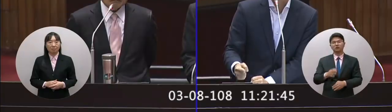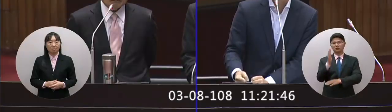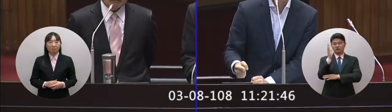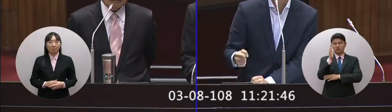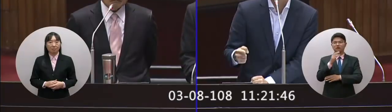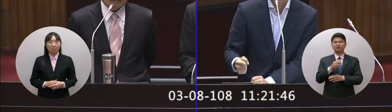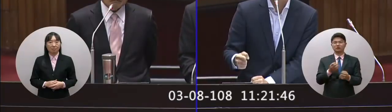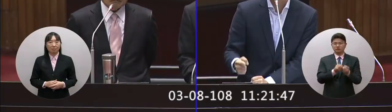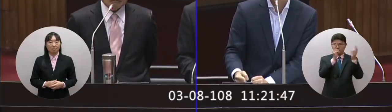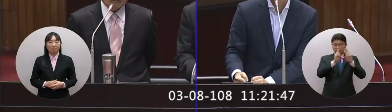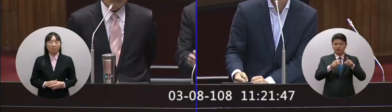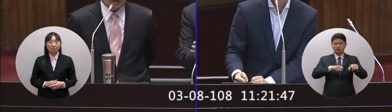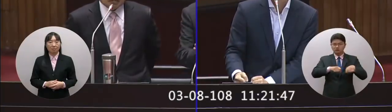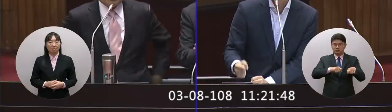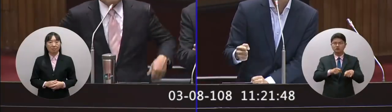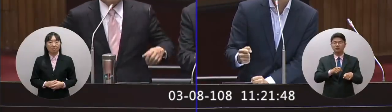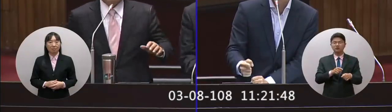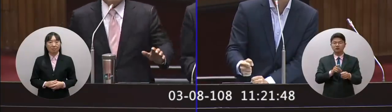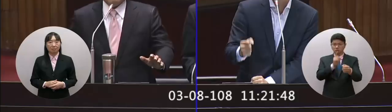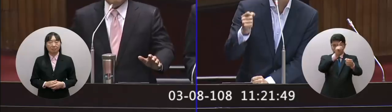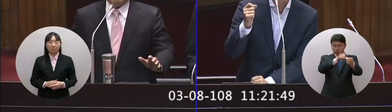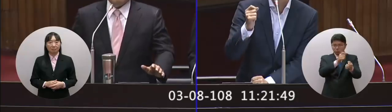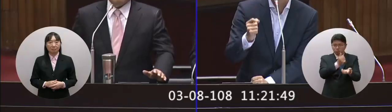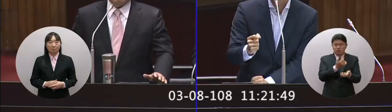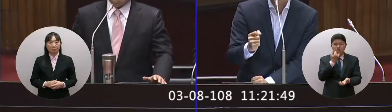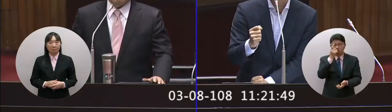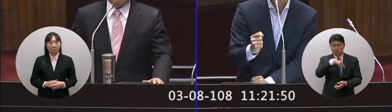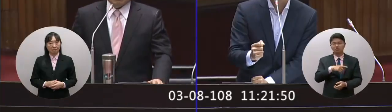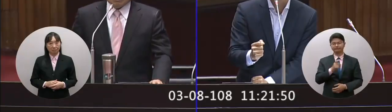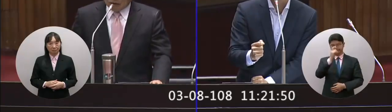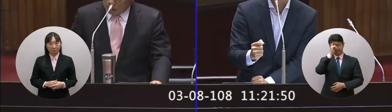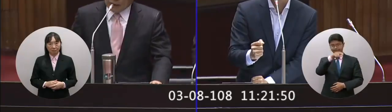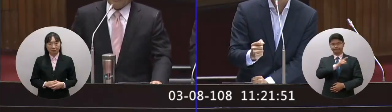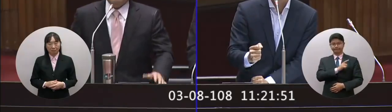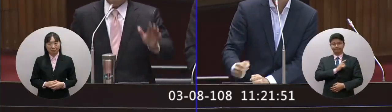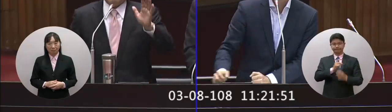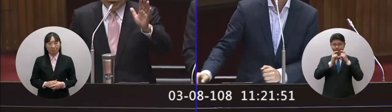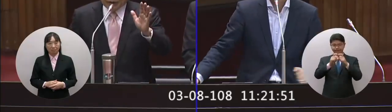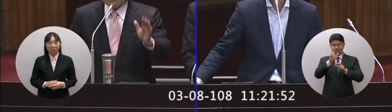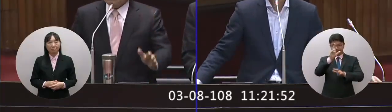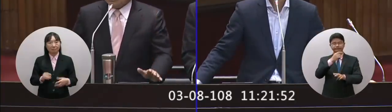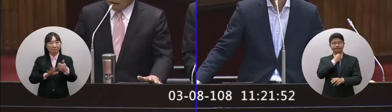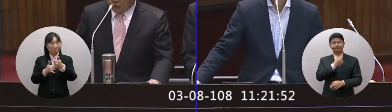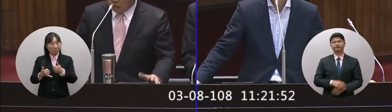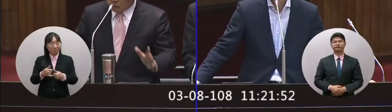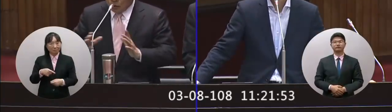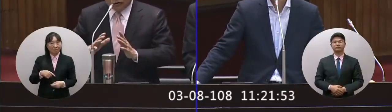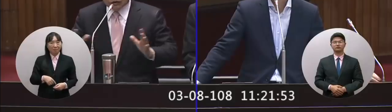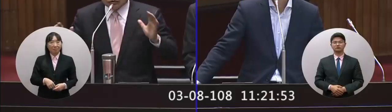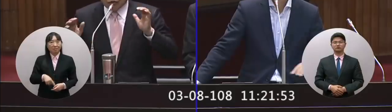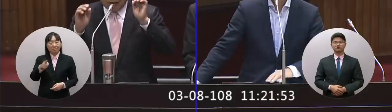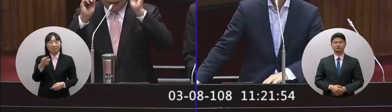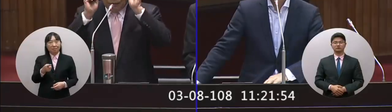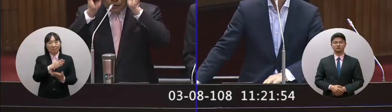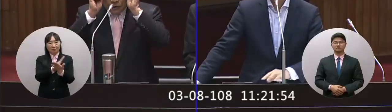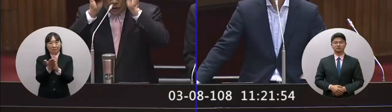比是不是真的可以达标。我想这个部分必须要很务实的看待。 那当然，委员您从